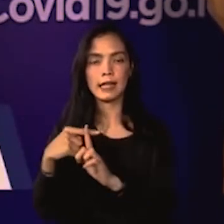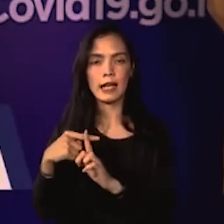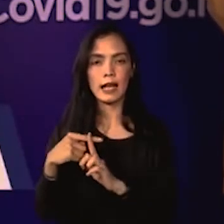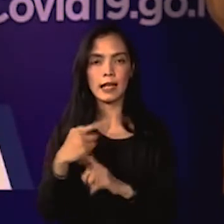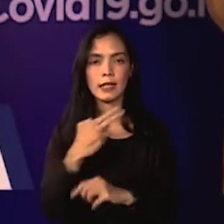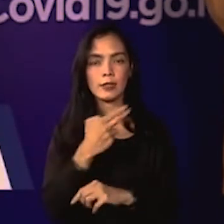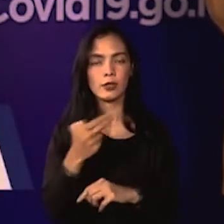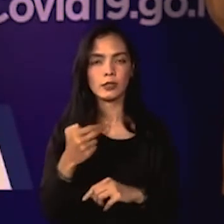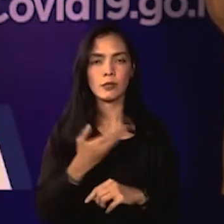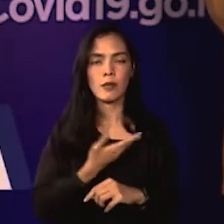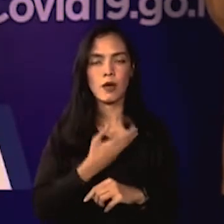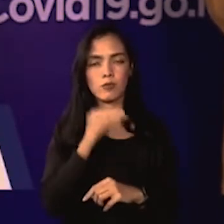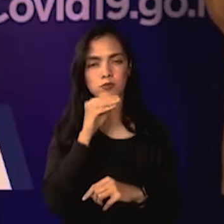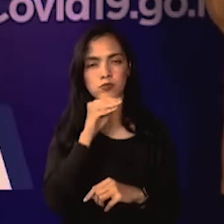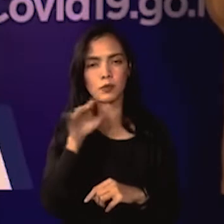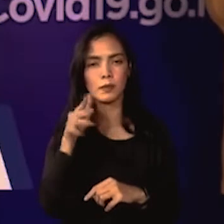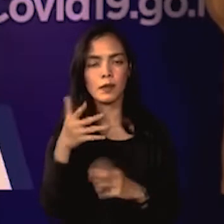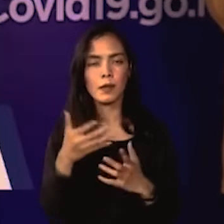bahwa